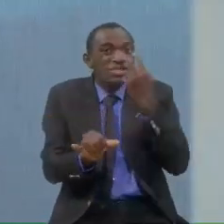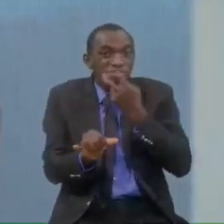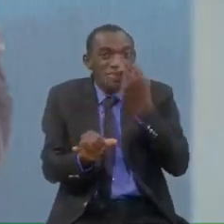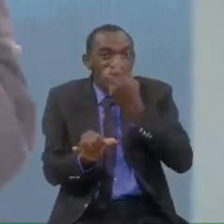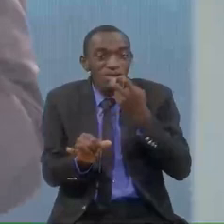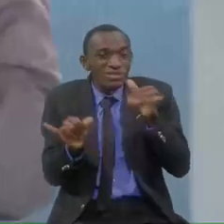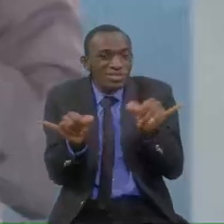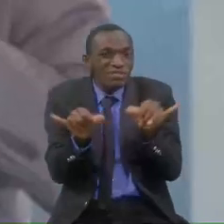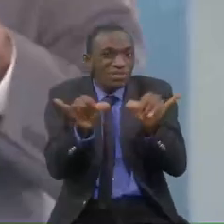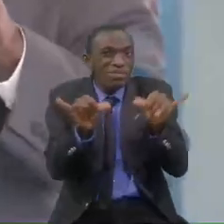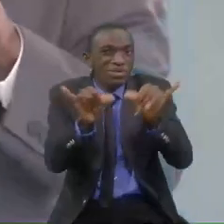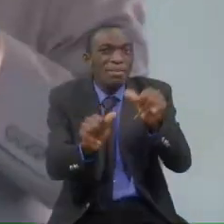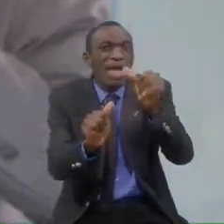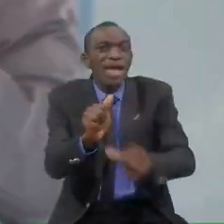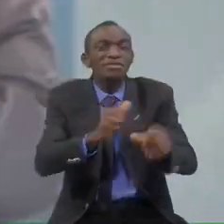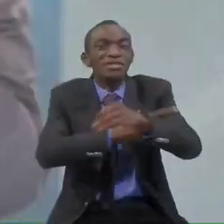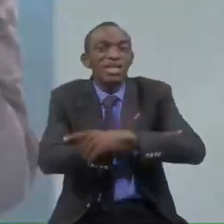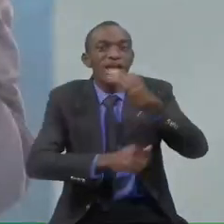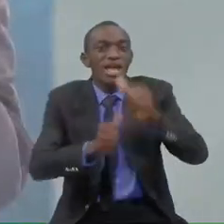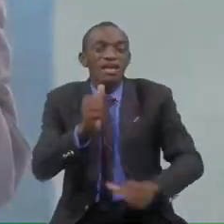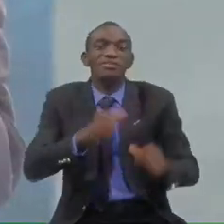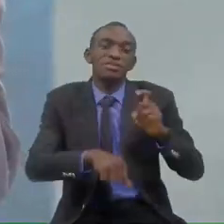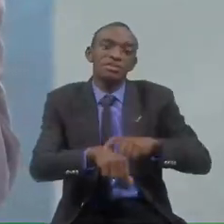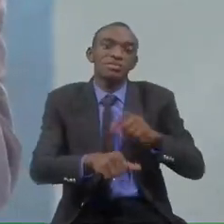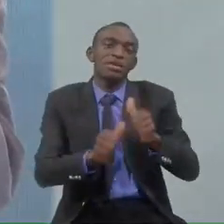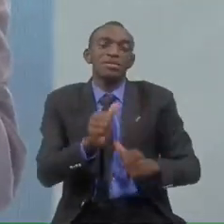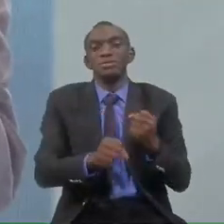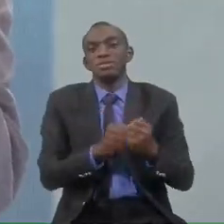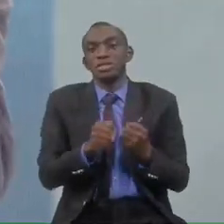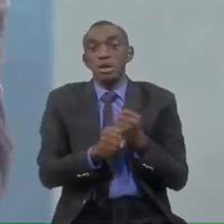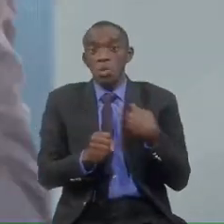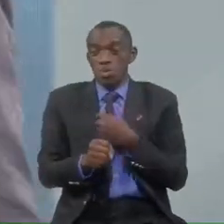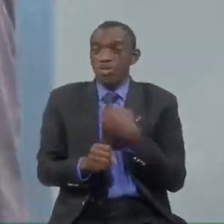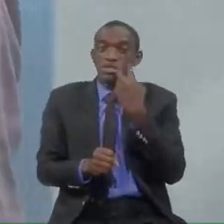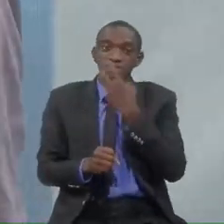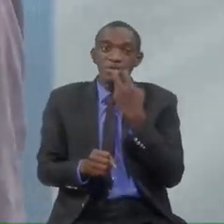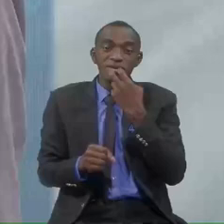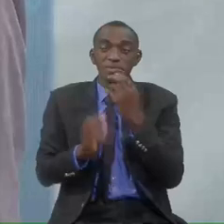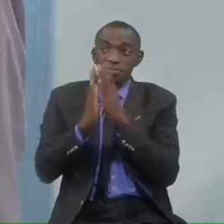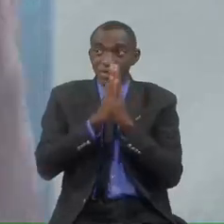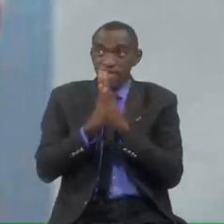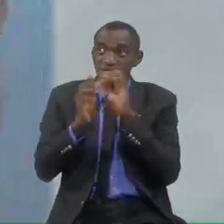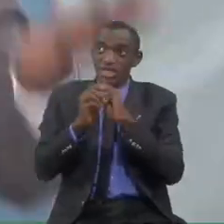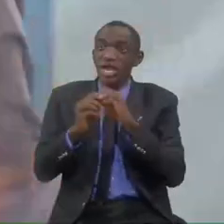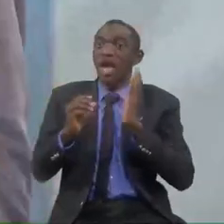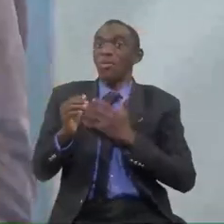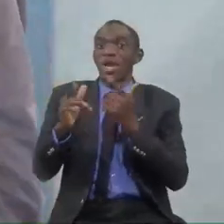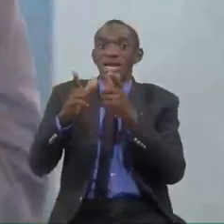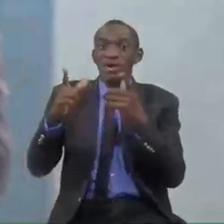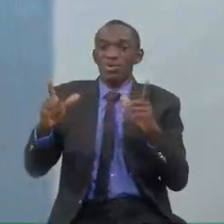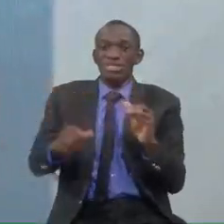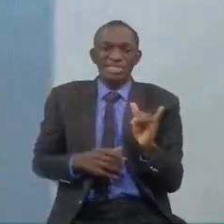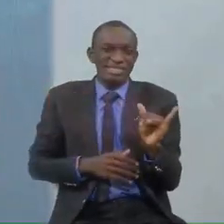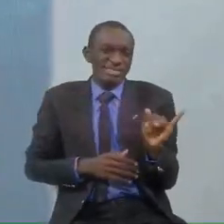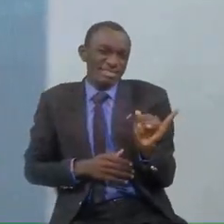C'est enregistré à nous comme une cassette. Quand on parle en langue, c'est la même langue. quand on parle à notre langue, notre dialecte,